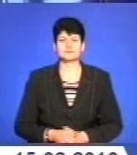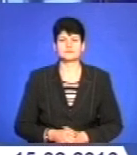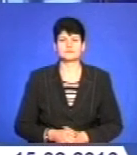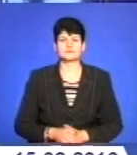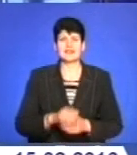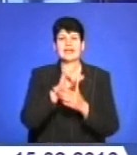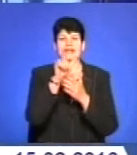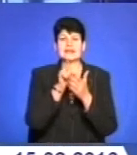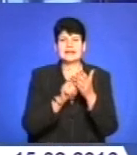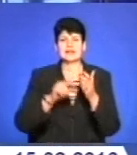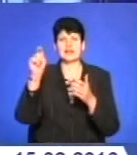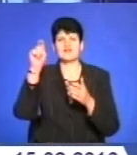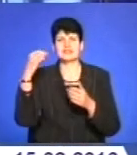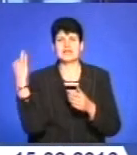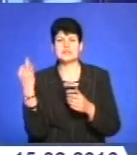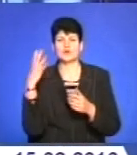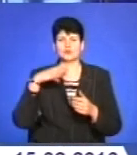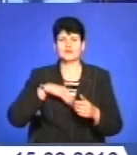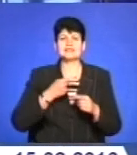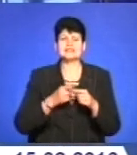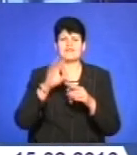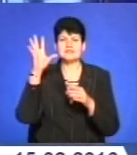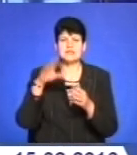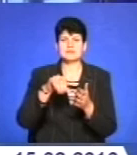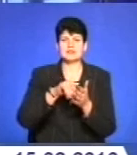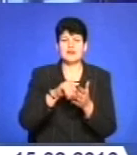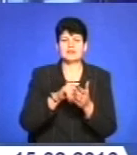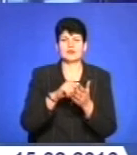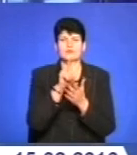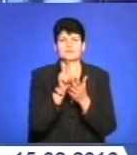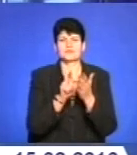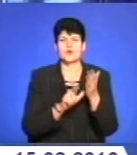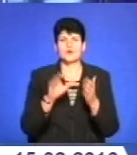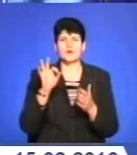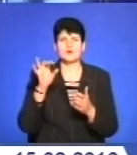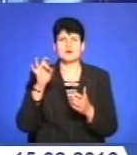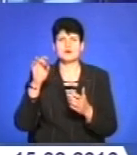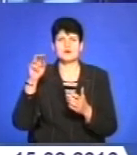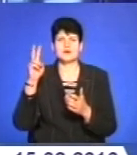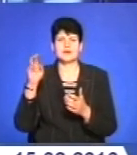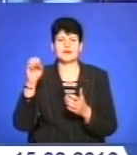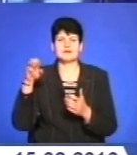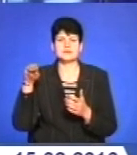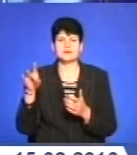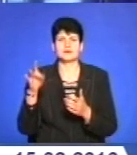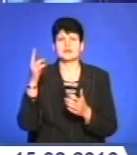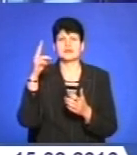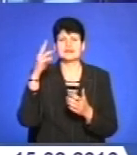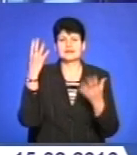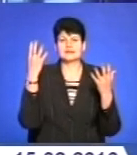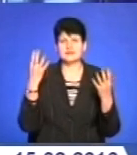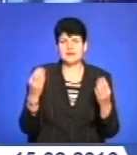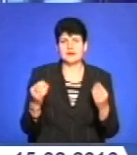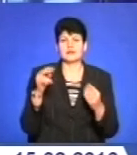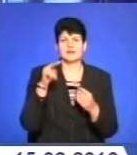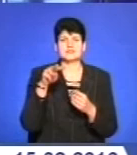Лірика, війна, історія та духовність – все це представлено у збірці поезій «В оркестрі дня» нашої колеги, радіожурналіста Лариси